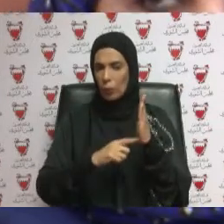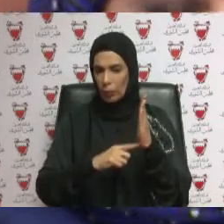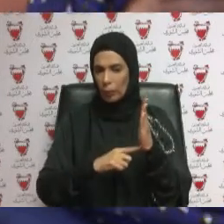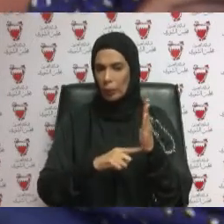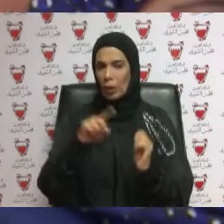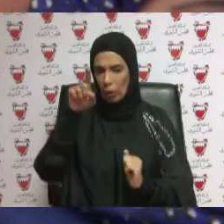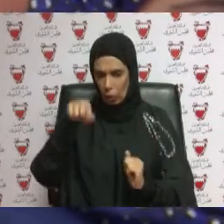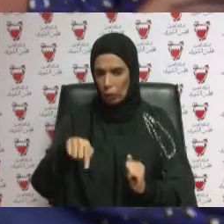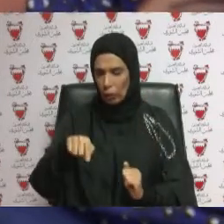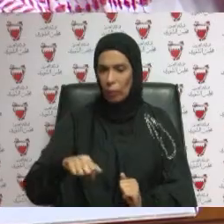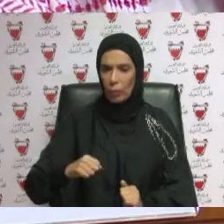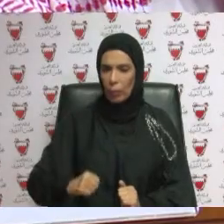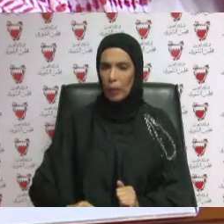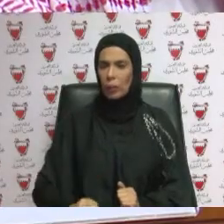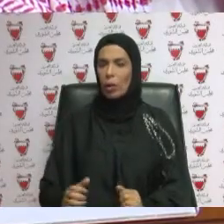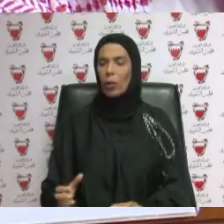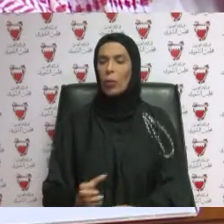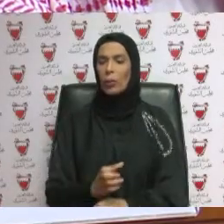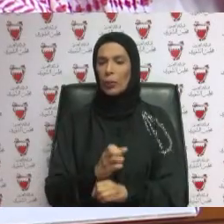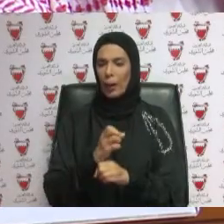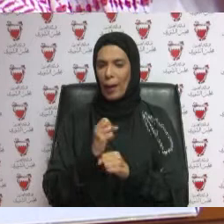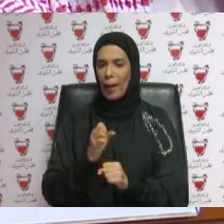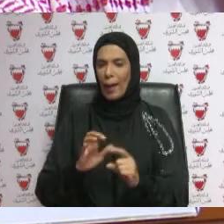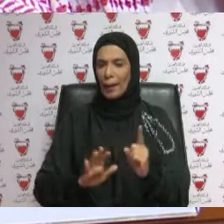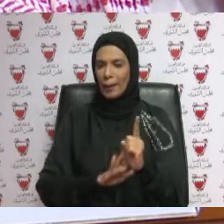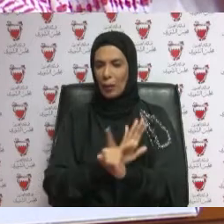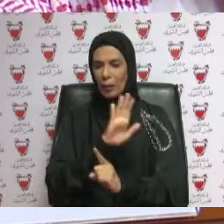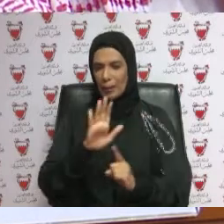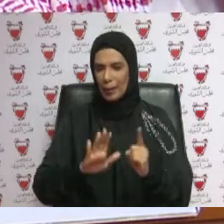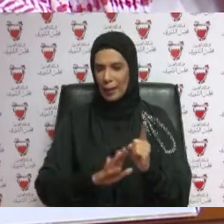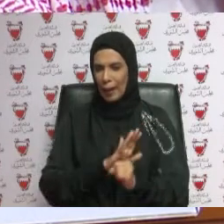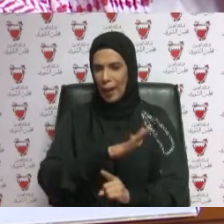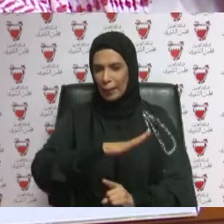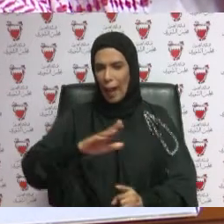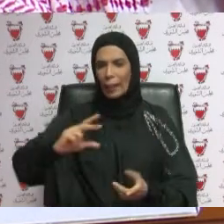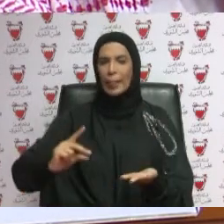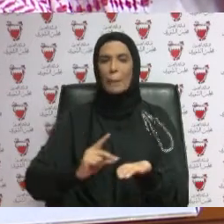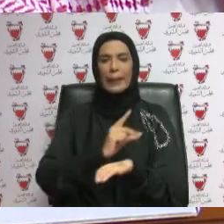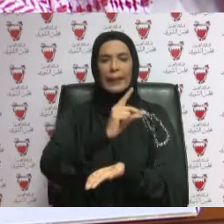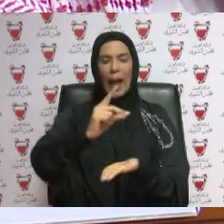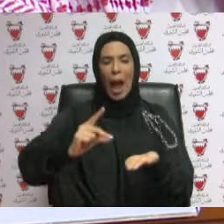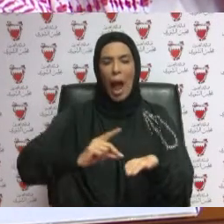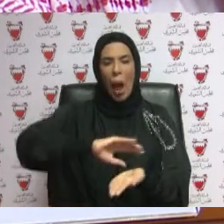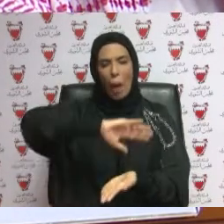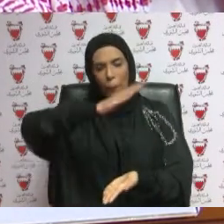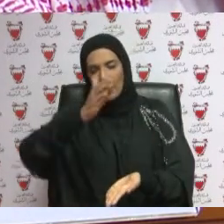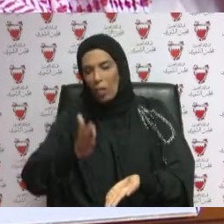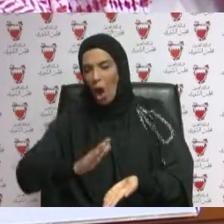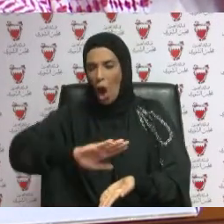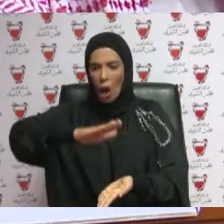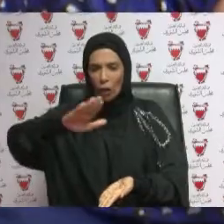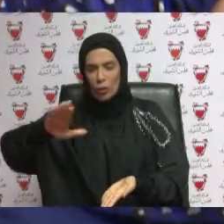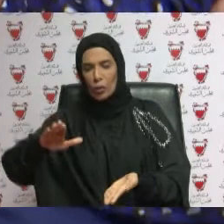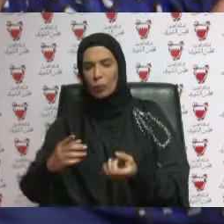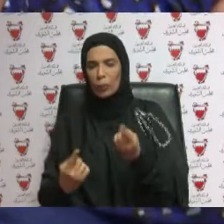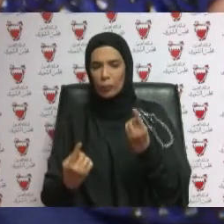اليوم في بلادنا يحاسب اللي يأثر على هالتضاريس هذه. يعني إحنا يكون عندنا مناطق هي